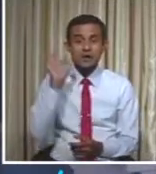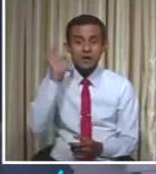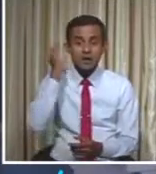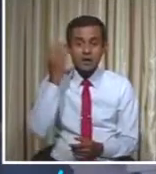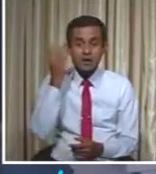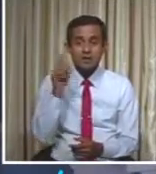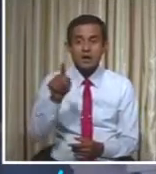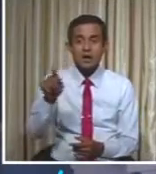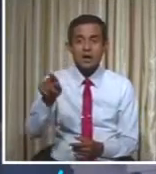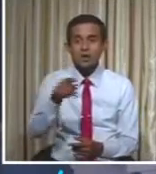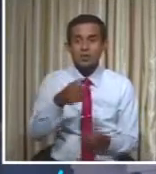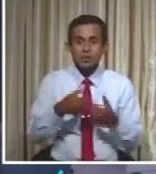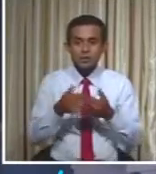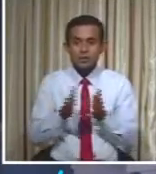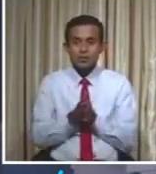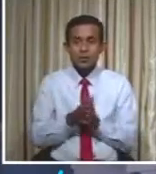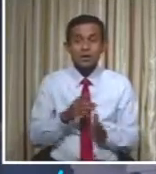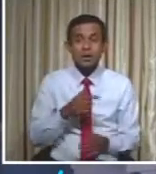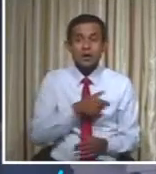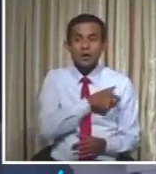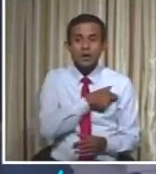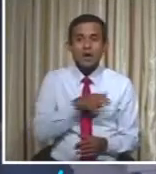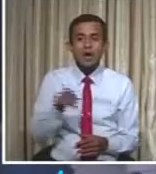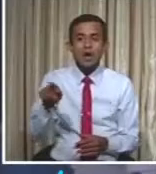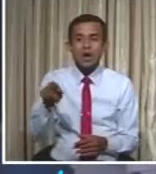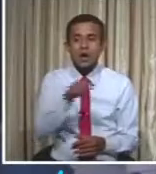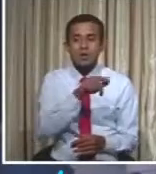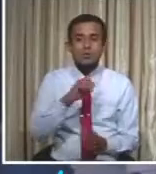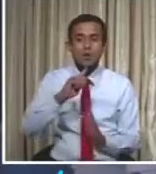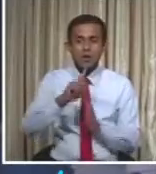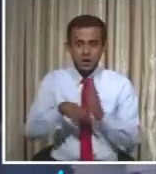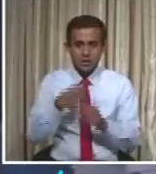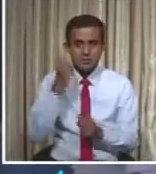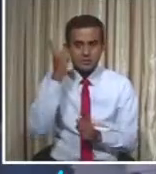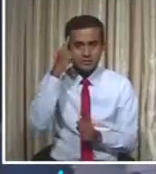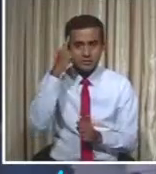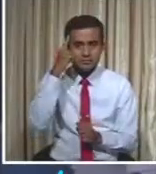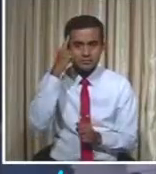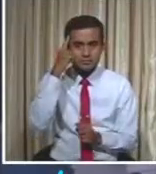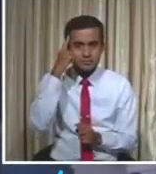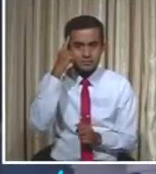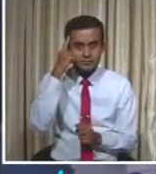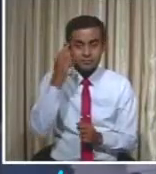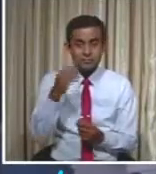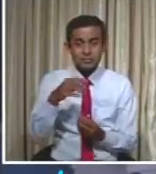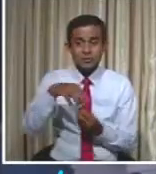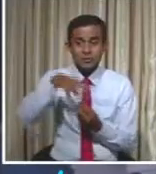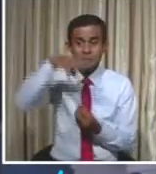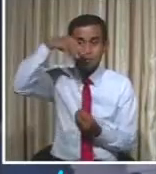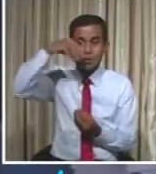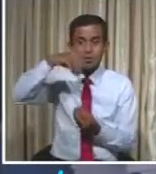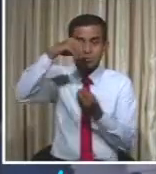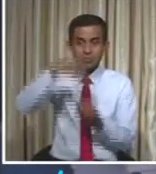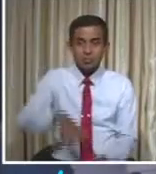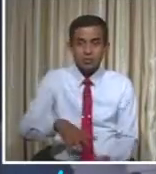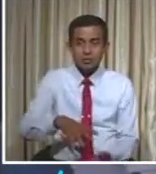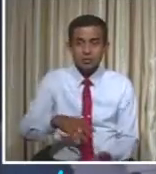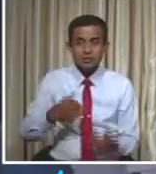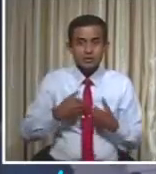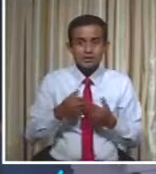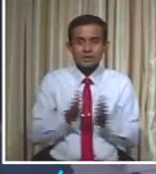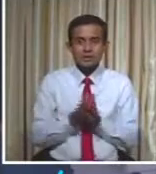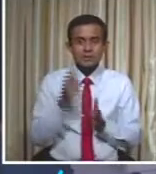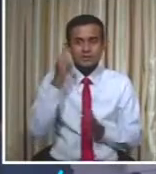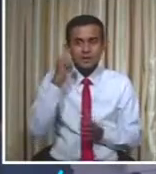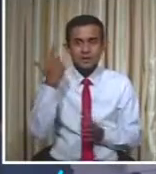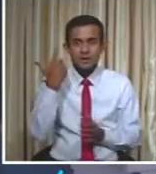රත්තරන් කවුද? තමන්ගේ හාම්පුතා කවුද කියන එක මුළු රටම දන්නවා. ඒ නිසා පූලම කඩාගත්තම තමන්ට දැනෙන්නේ නැහැ